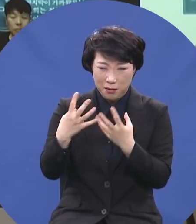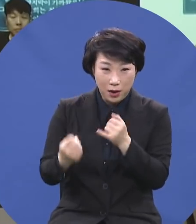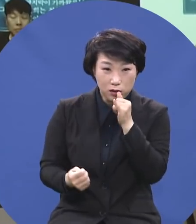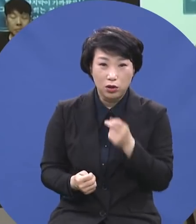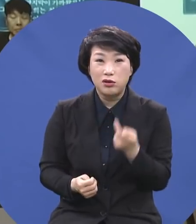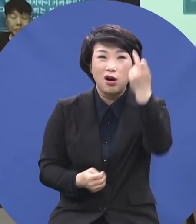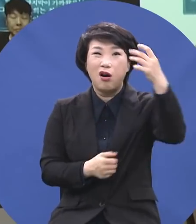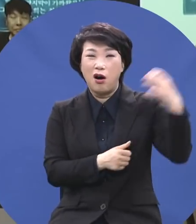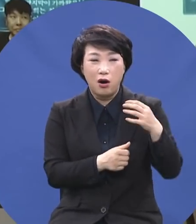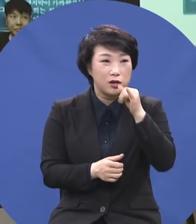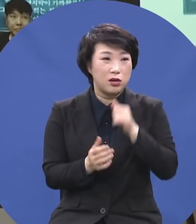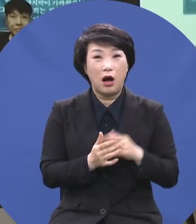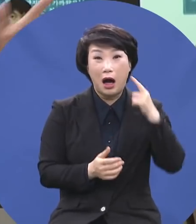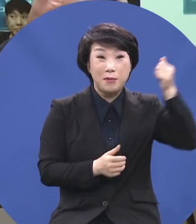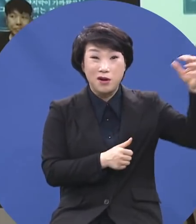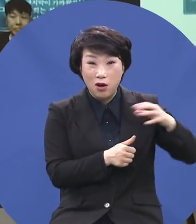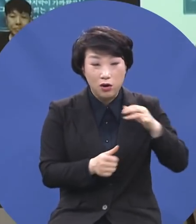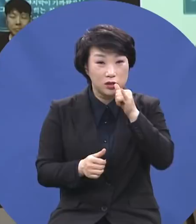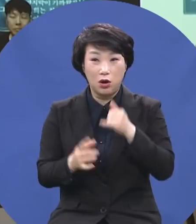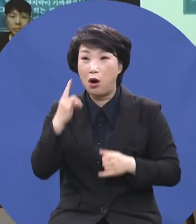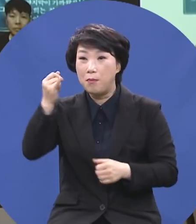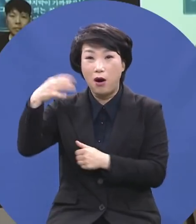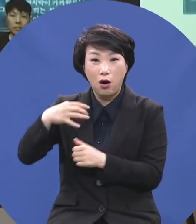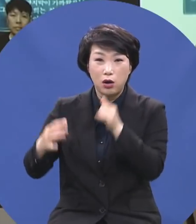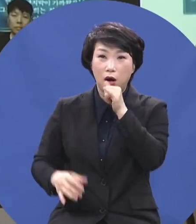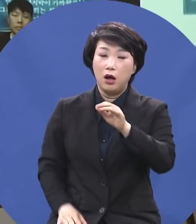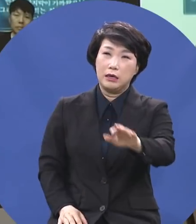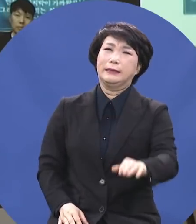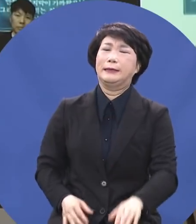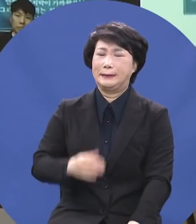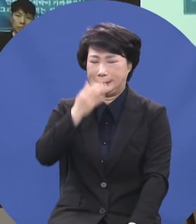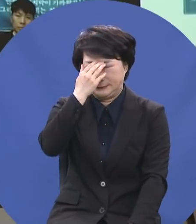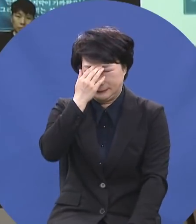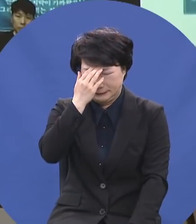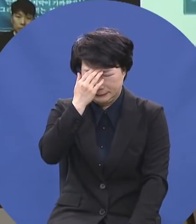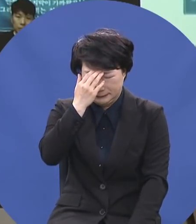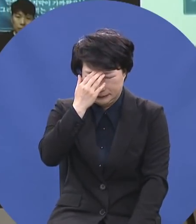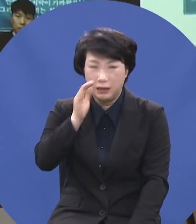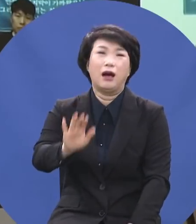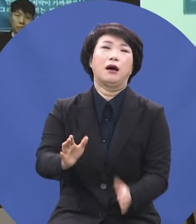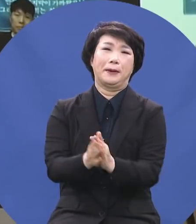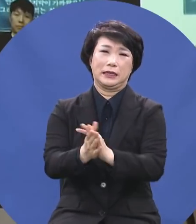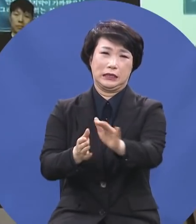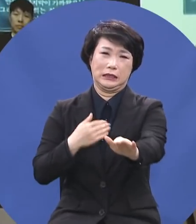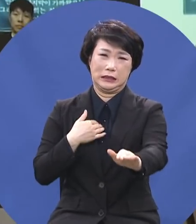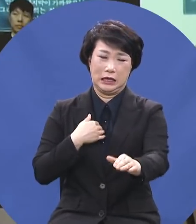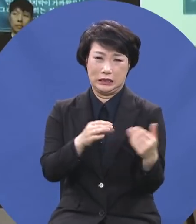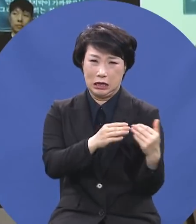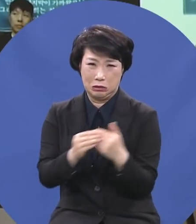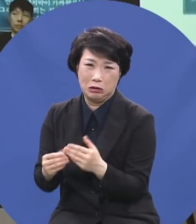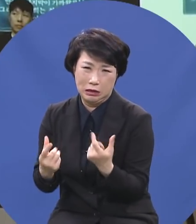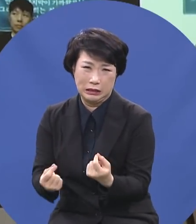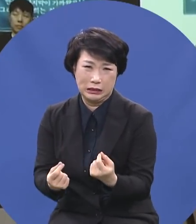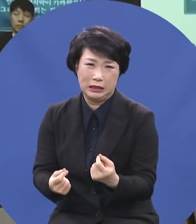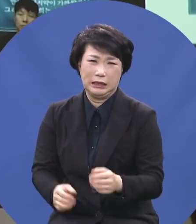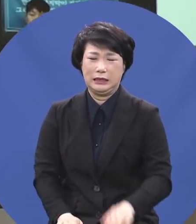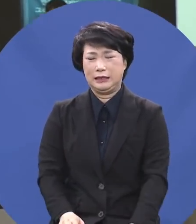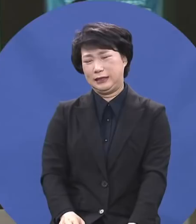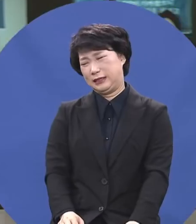혼나지, 아버지한테 혼나지, 이 엄마한테 혼나지. 보통 맞아, 난 주워왔어. 암만 봐도 난 주워온 사람이더라고.